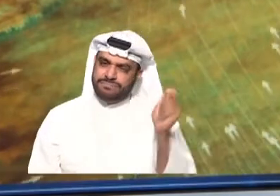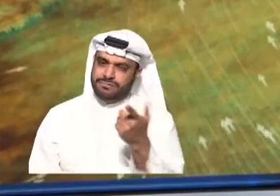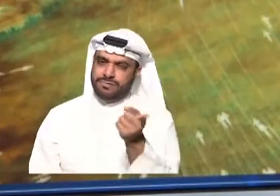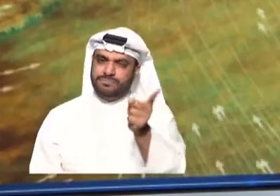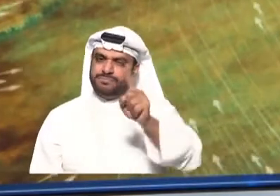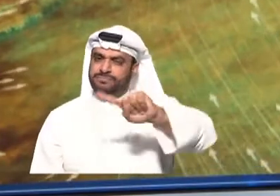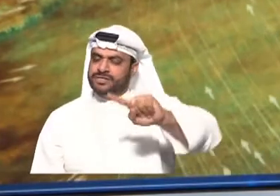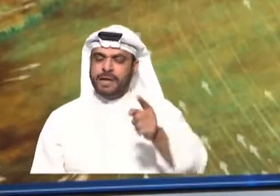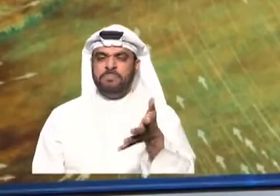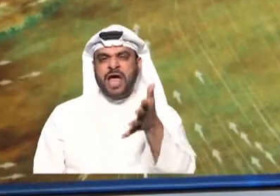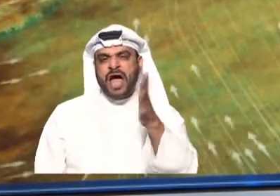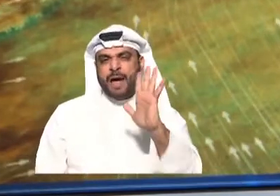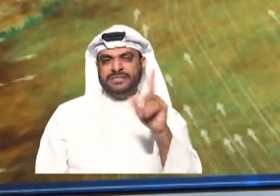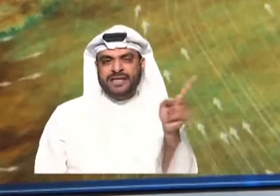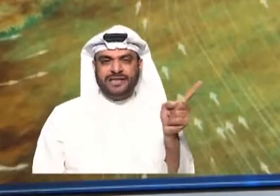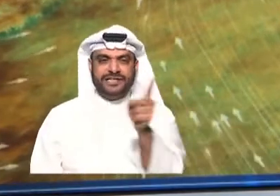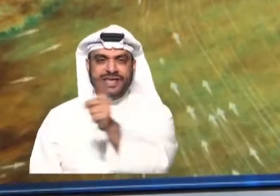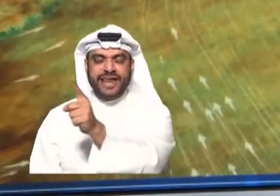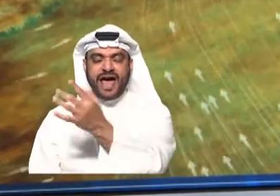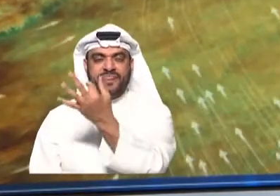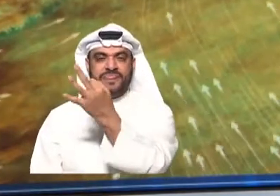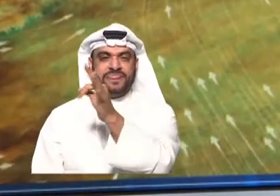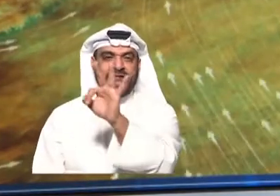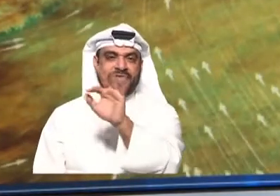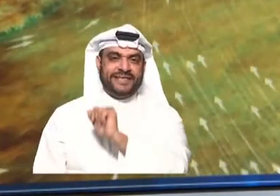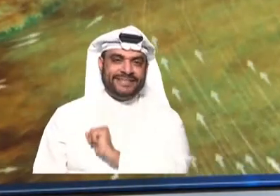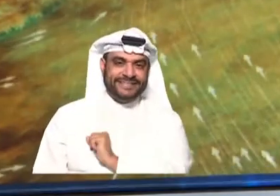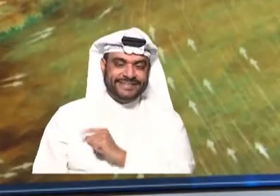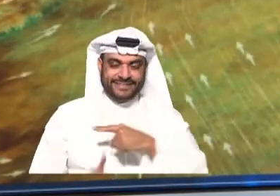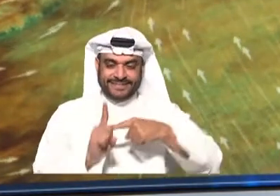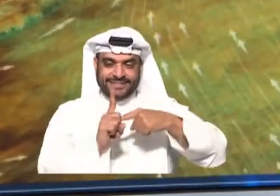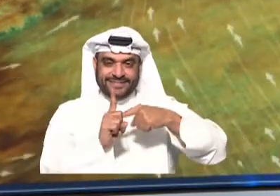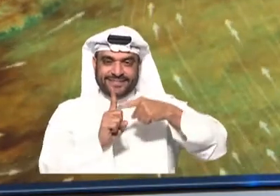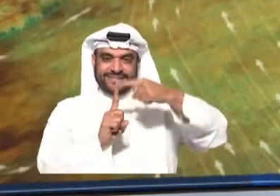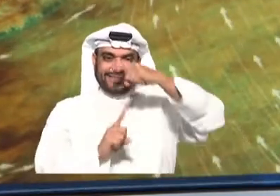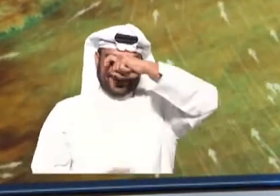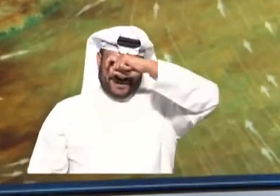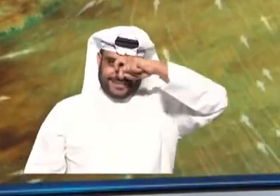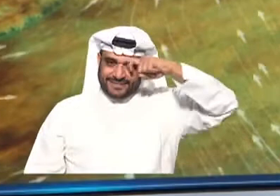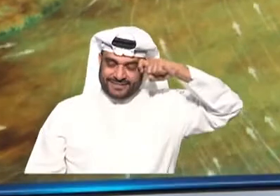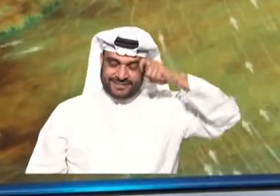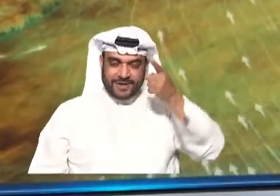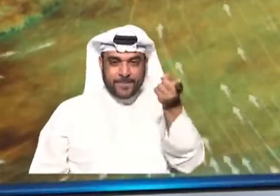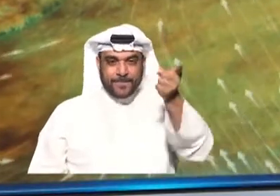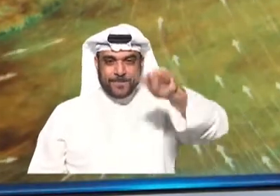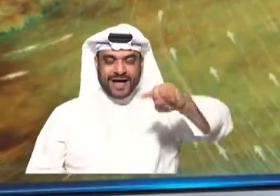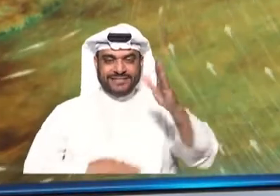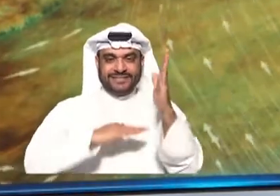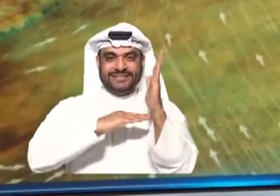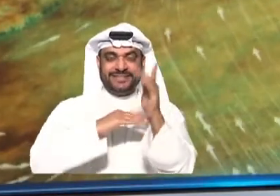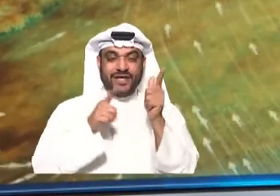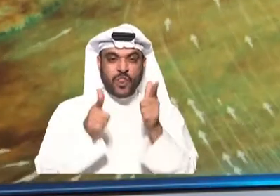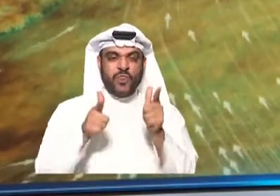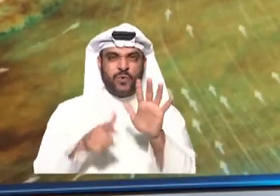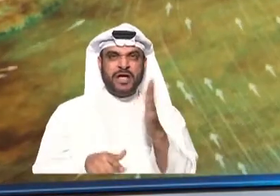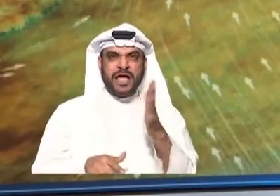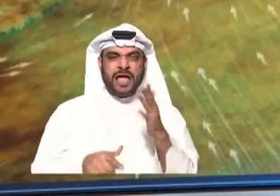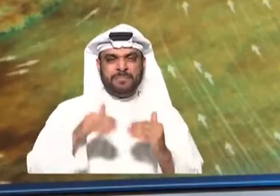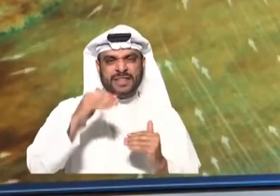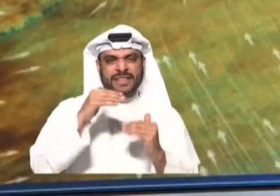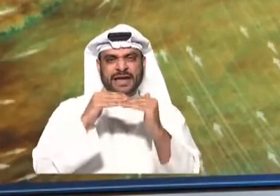إلى 35 كيلومتر في الساعة بشكل عام، ودرجات الحرارة المتوقعة في منتصف يوم الغد قد تلامس